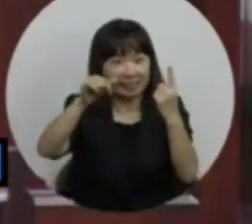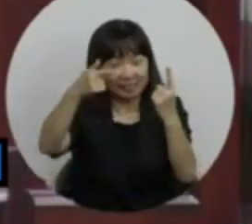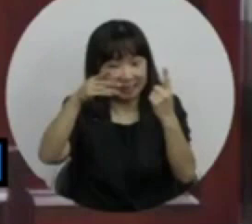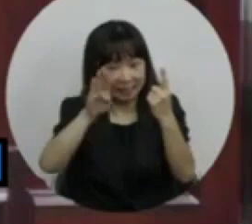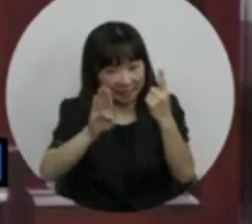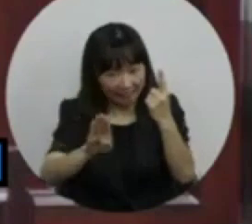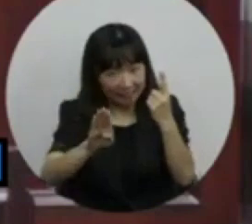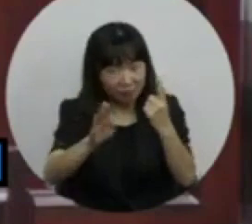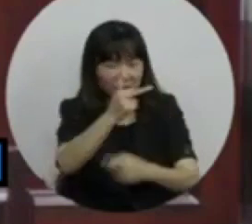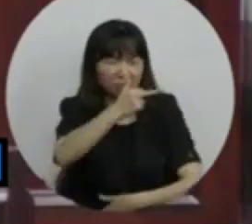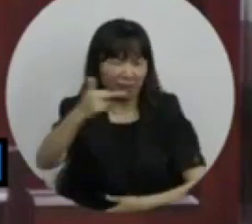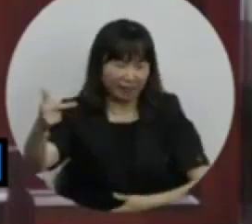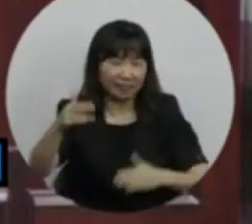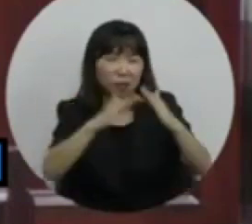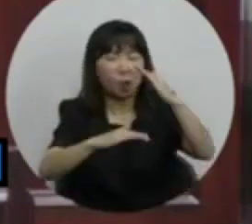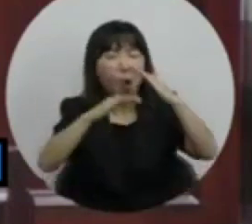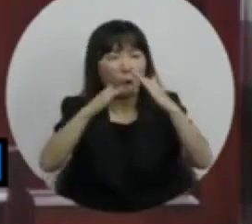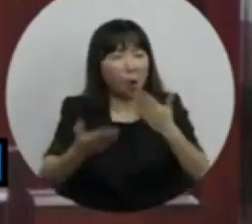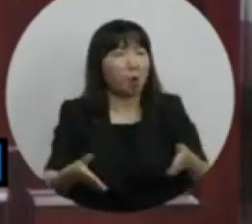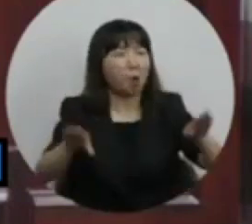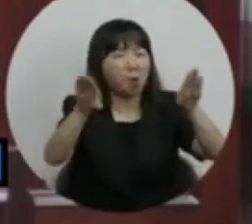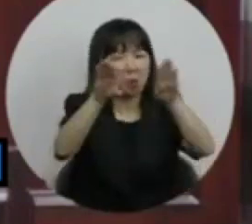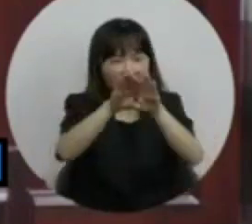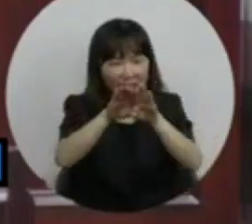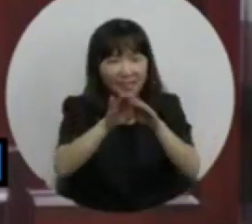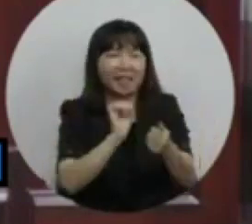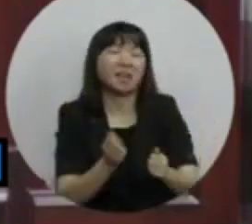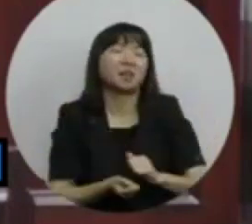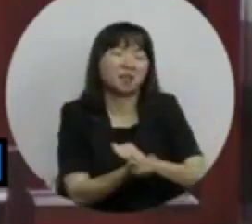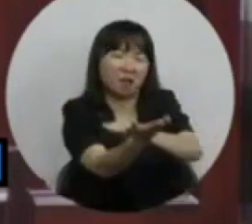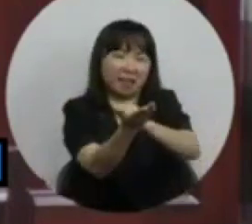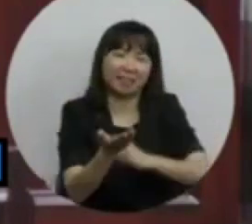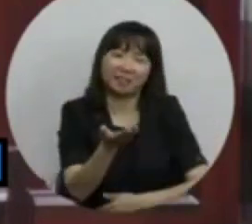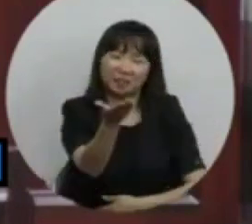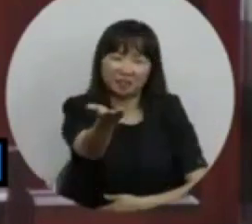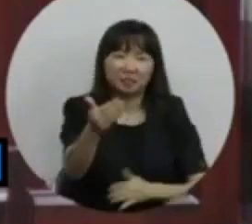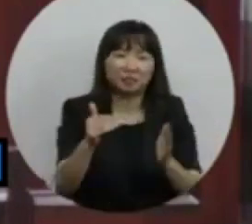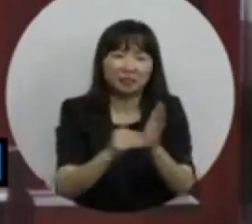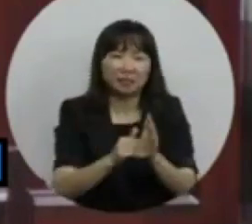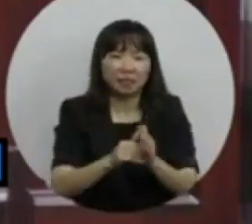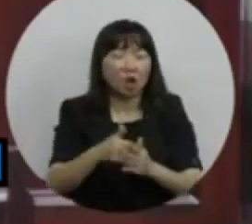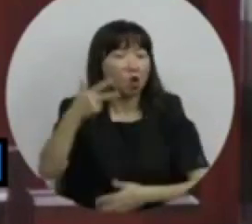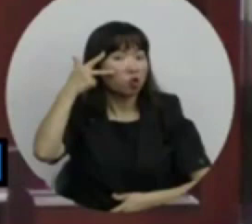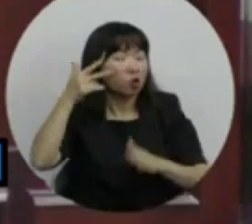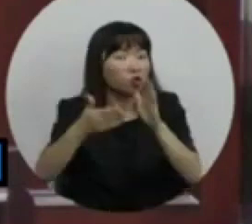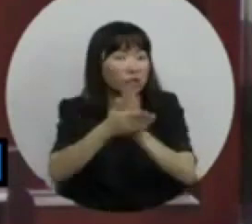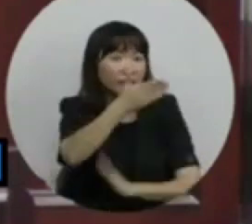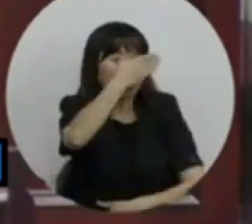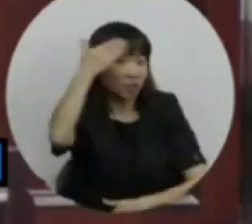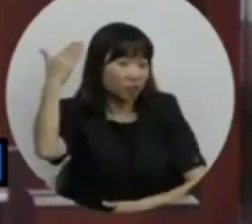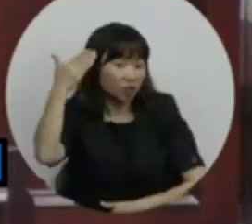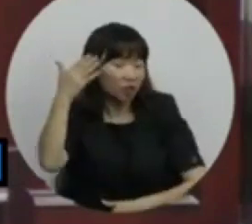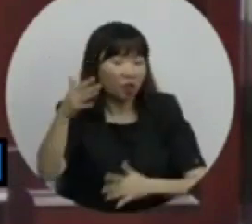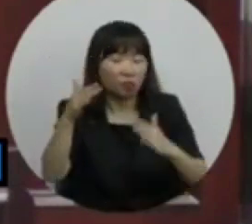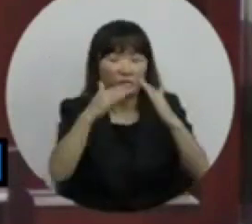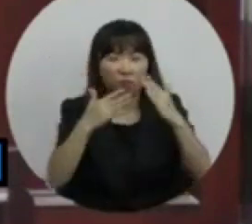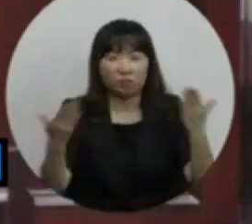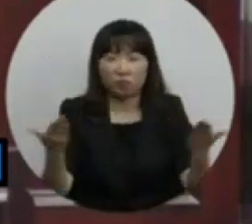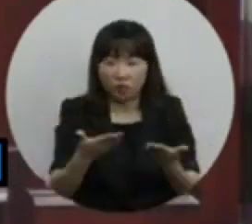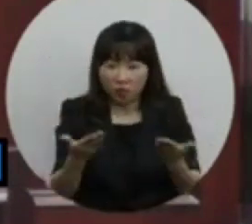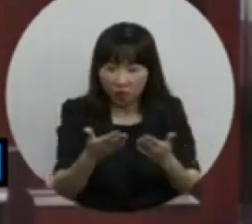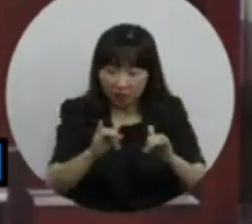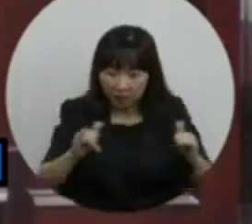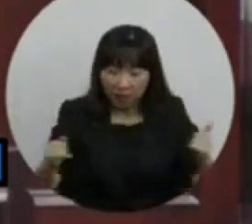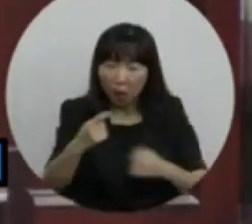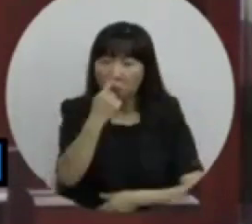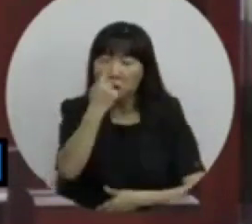공공기관에 큰 영감을 주었습니다. 여주시의 청렴 정책을 배우기 위해 여주시를